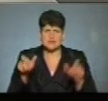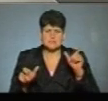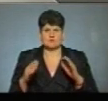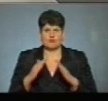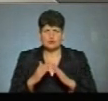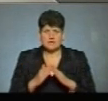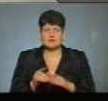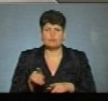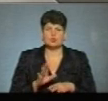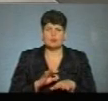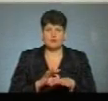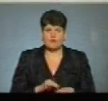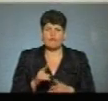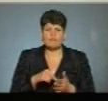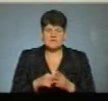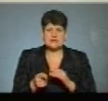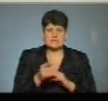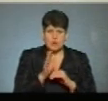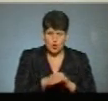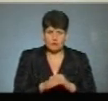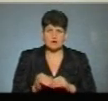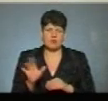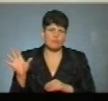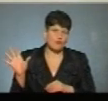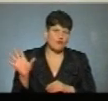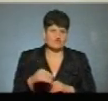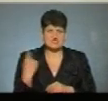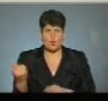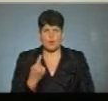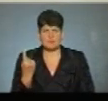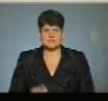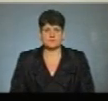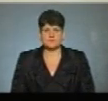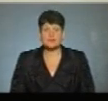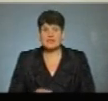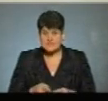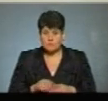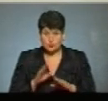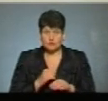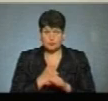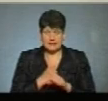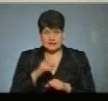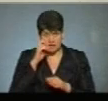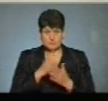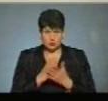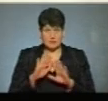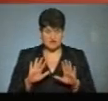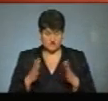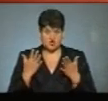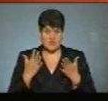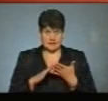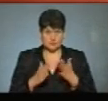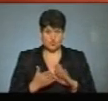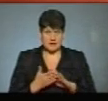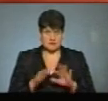тротуарів, і під'їздів, і будинків. Вона буде проводитися як в місті Тернополі, так і по всій області. Тобто це буде здійснювати державна